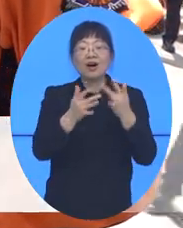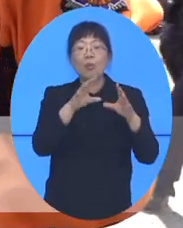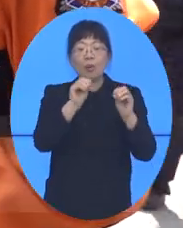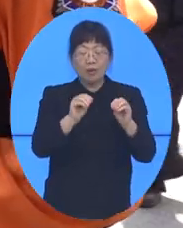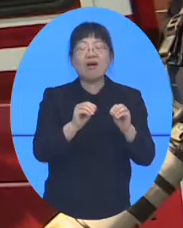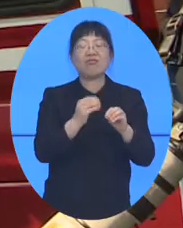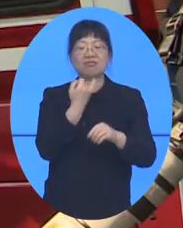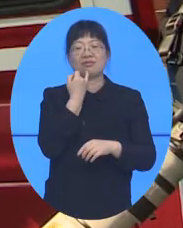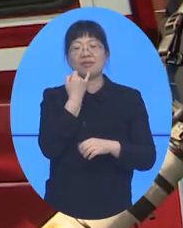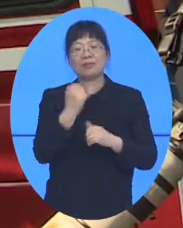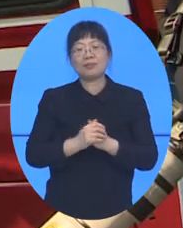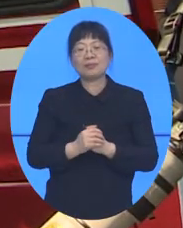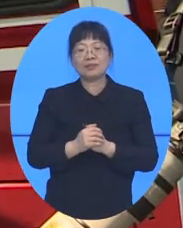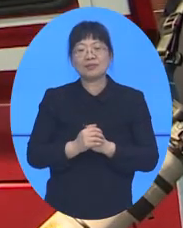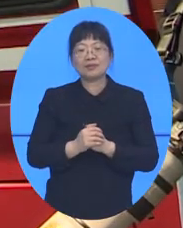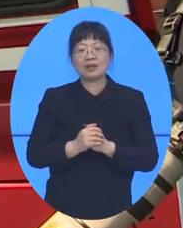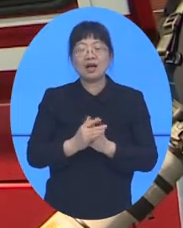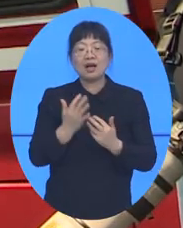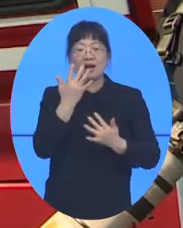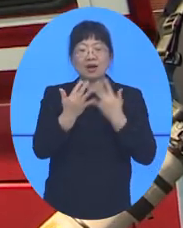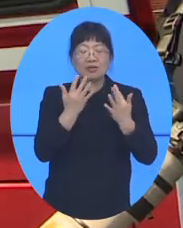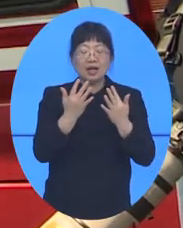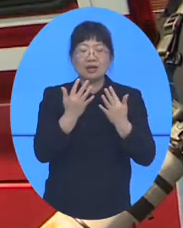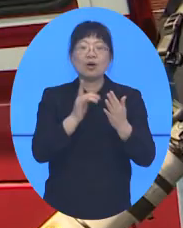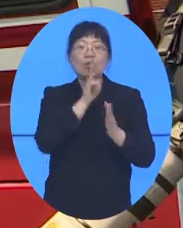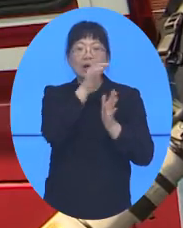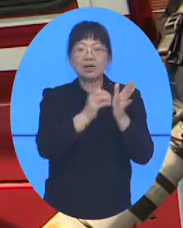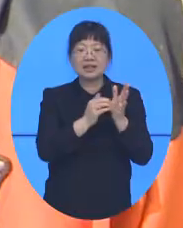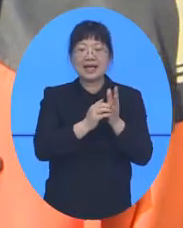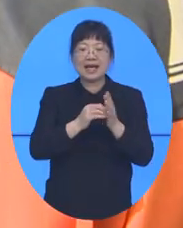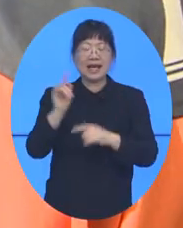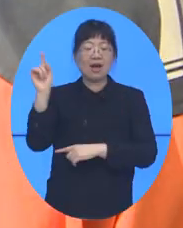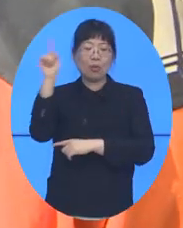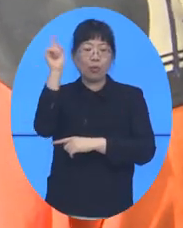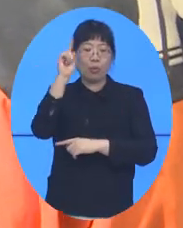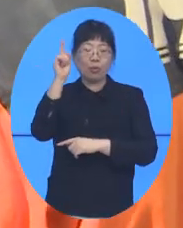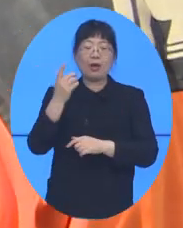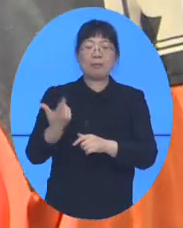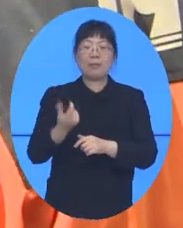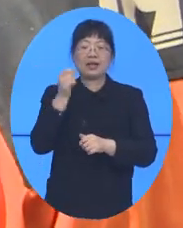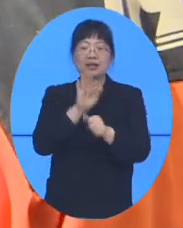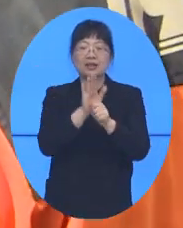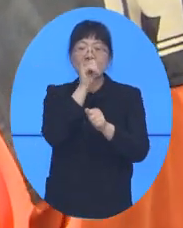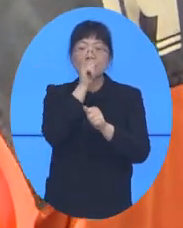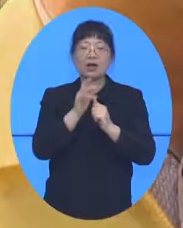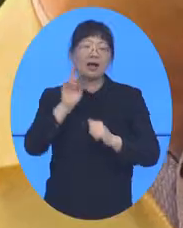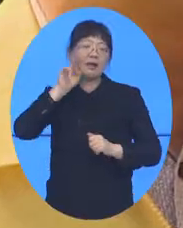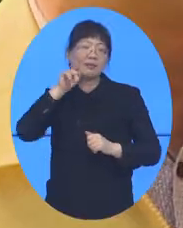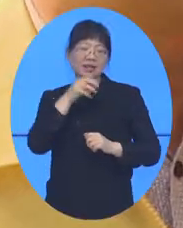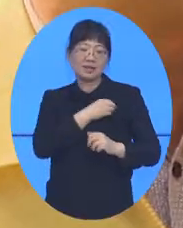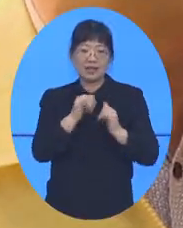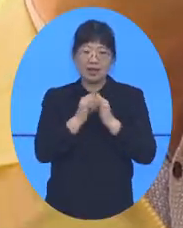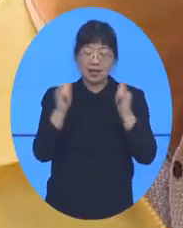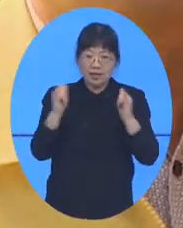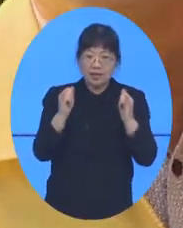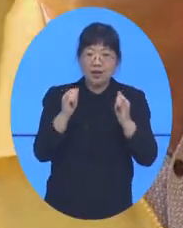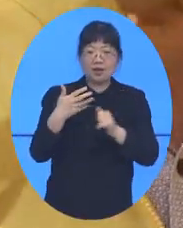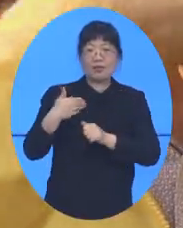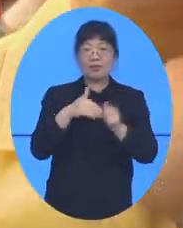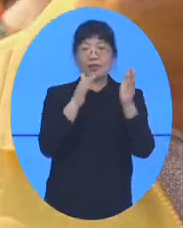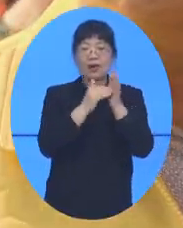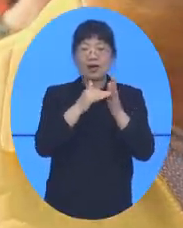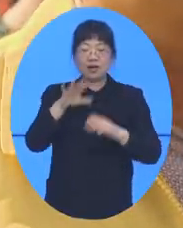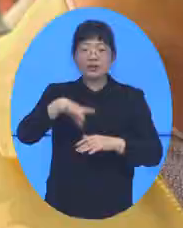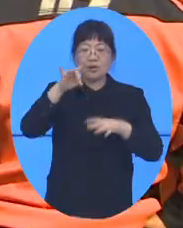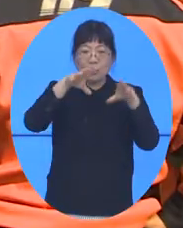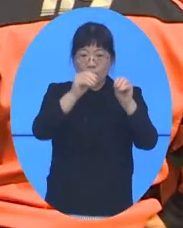같습니다. 산불 발생 보고 직후 소방헬기 즉각 지원과 산불 전문 진화대원 비상대기를 각 시군에 지시,